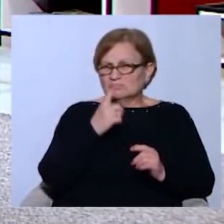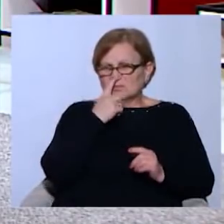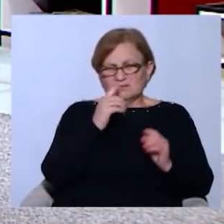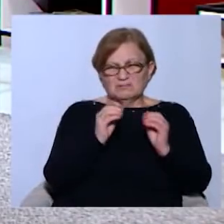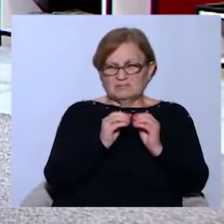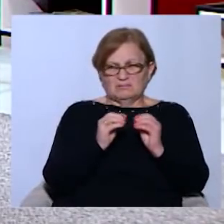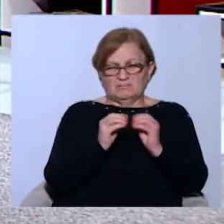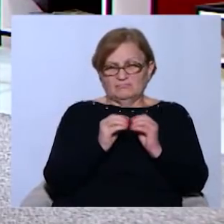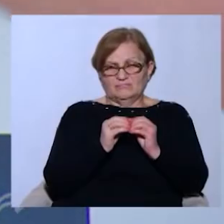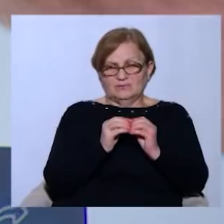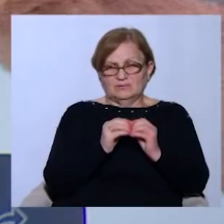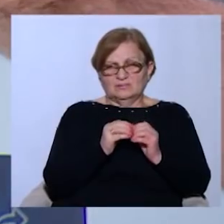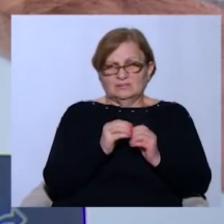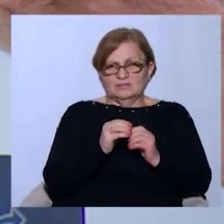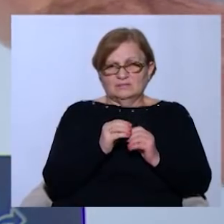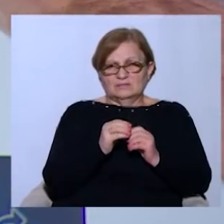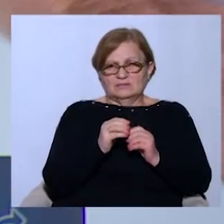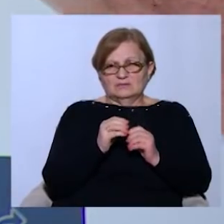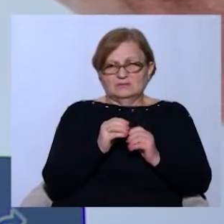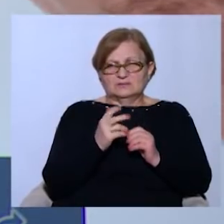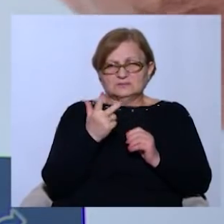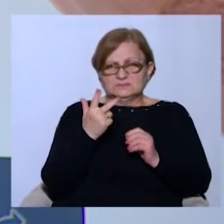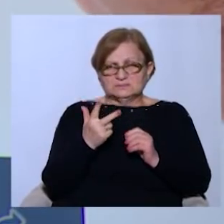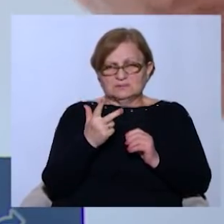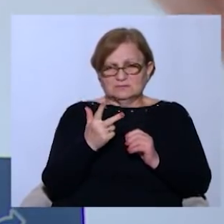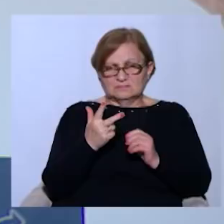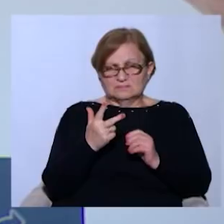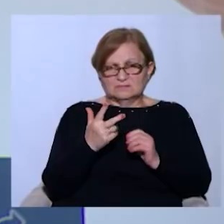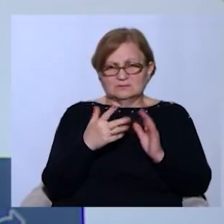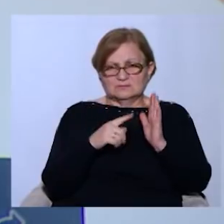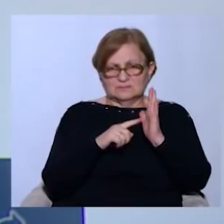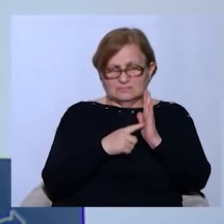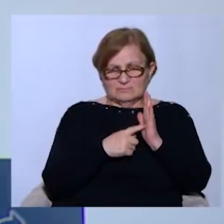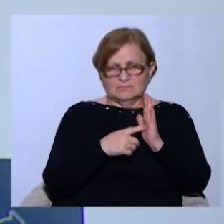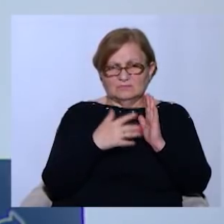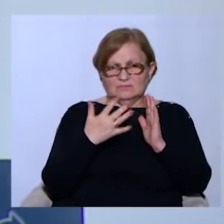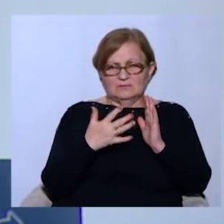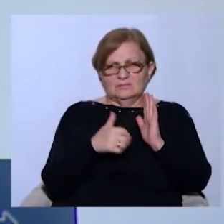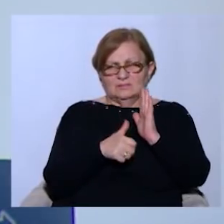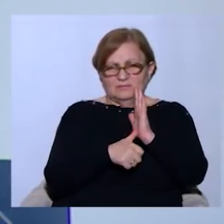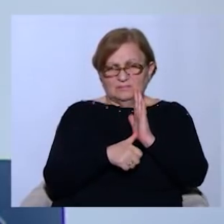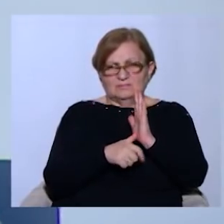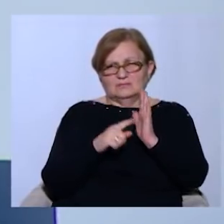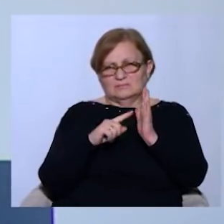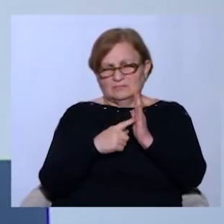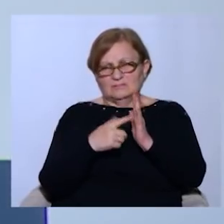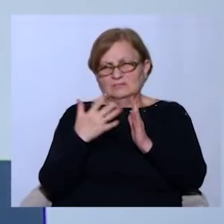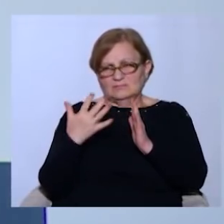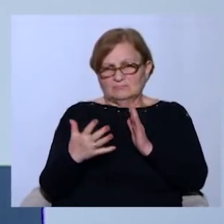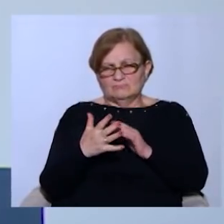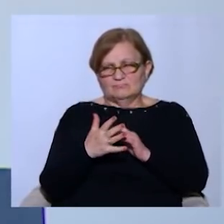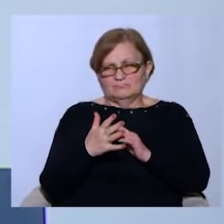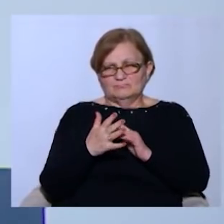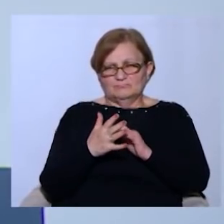გამომდის. 3 აღებული 5 ჯერ და 6 აღებული 5 ჯერ.